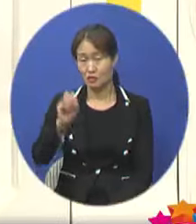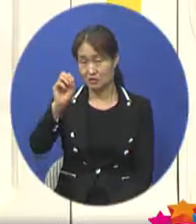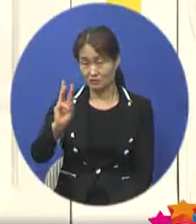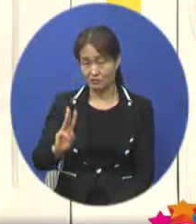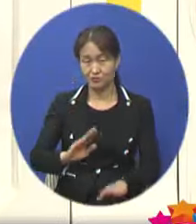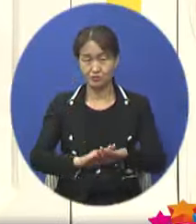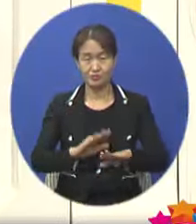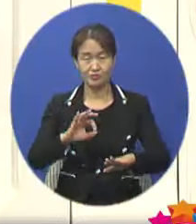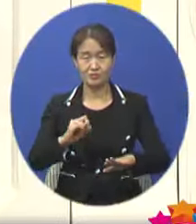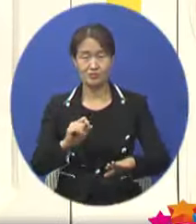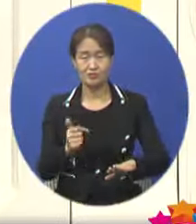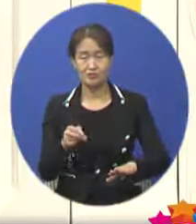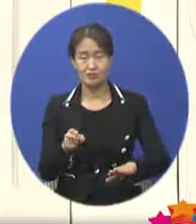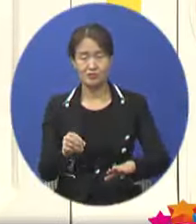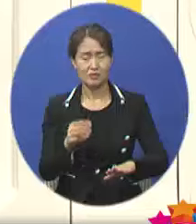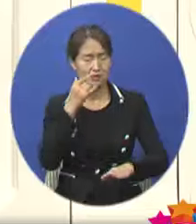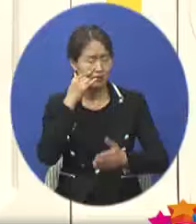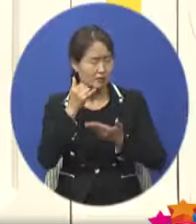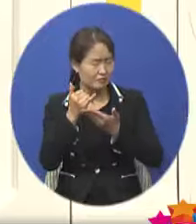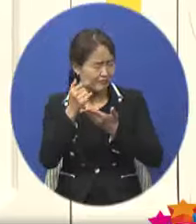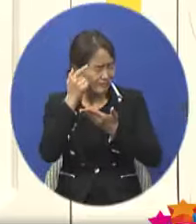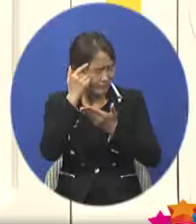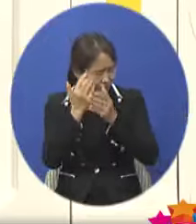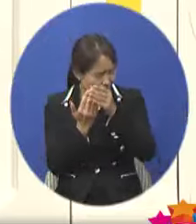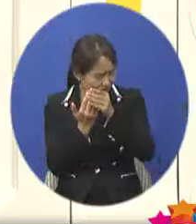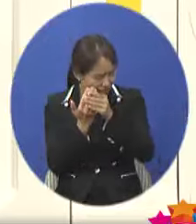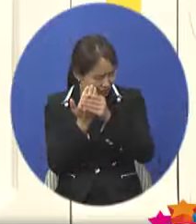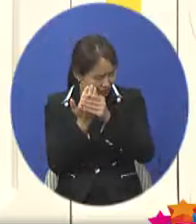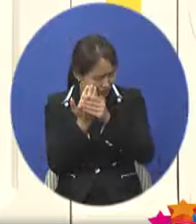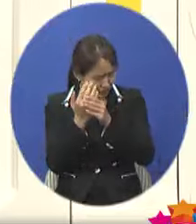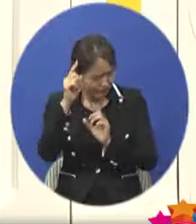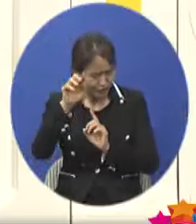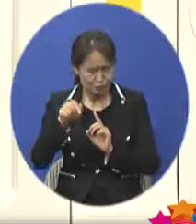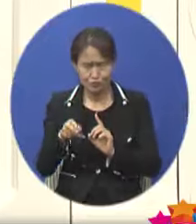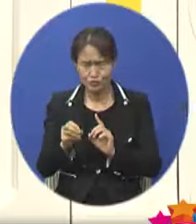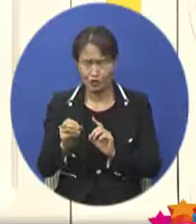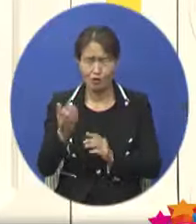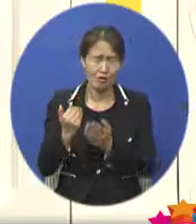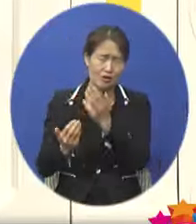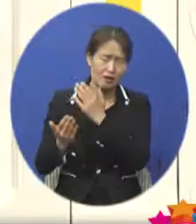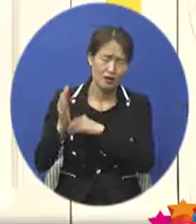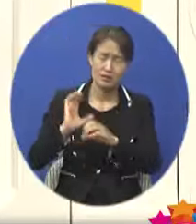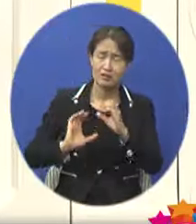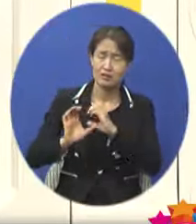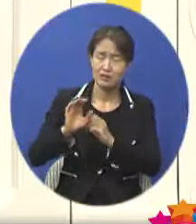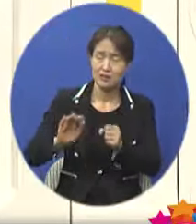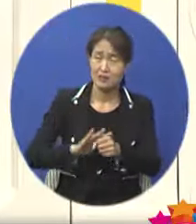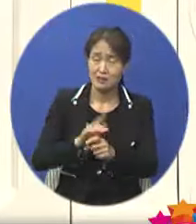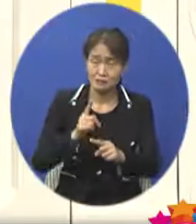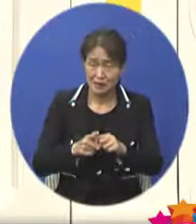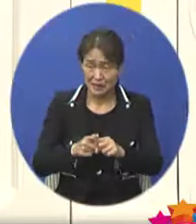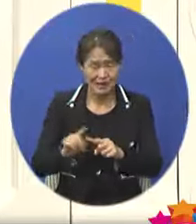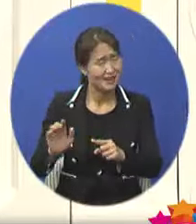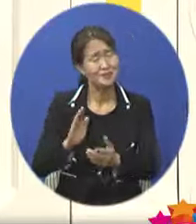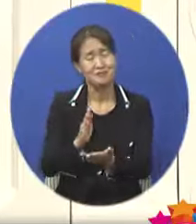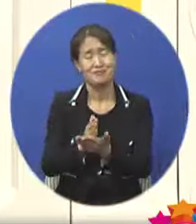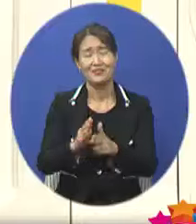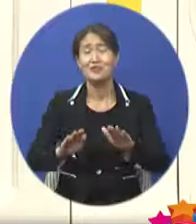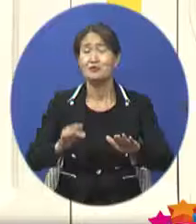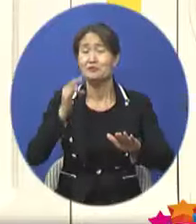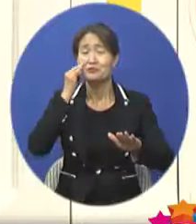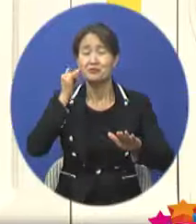광주의 손은경님 또 부모님 생각이 나서 이부영의 왕년에나 더더더나 내 사랑만 쪽을 불러나다가 오늘만은